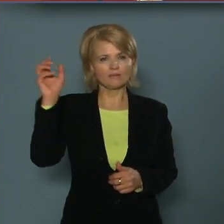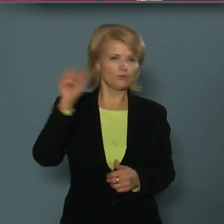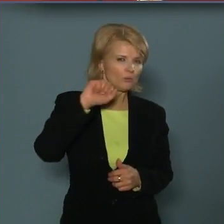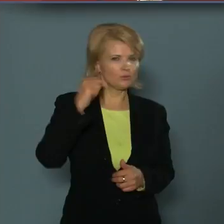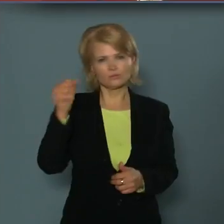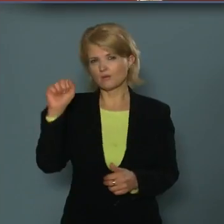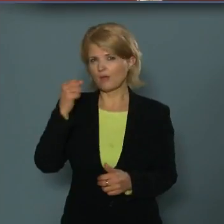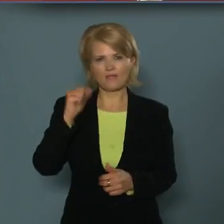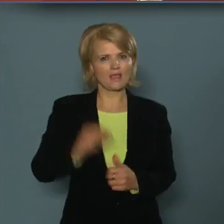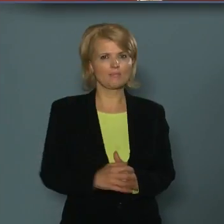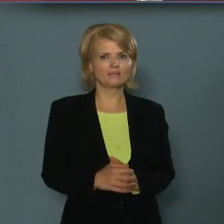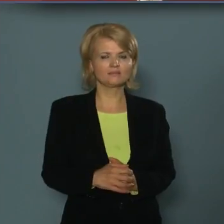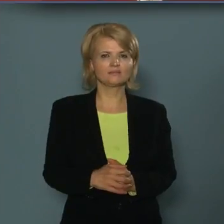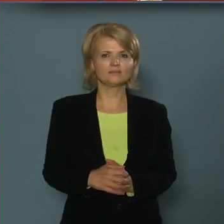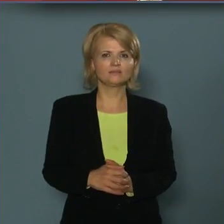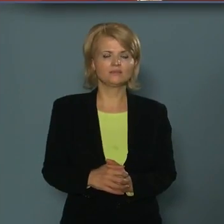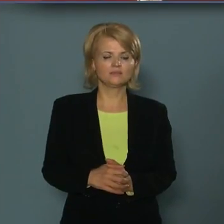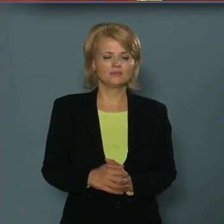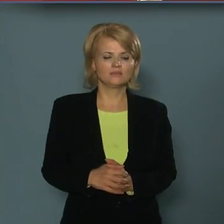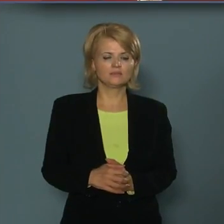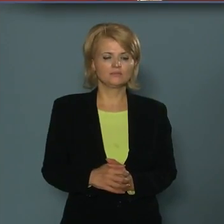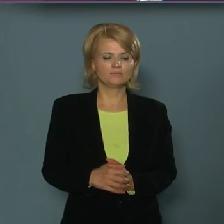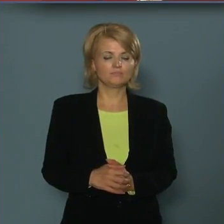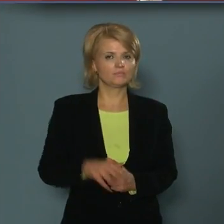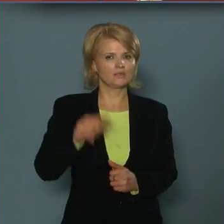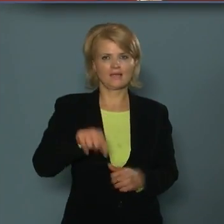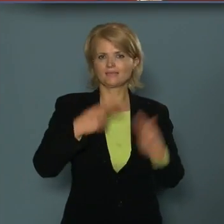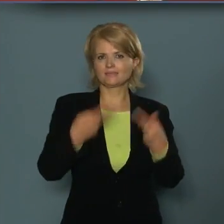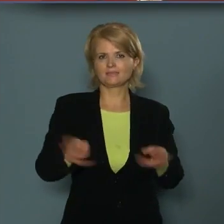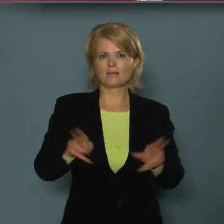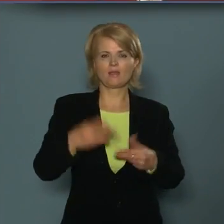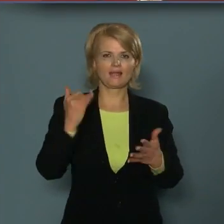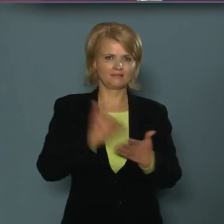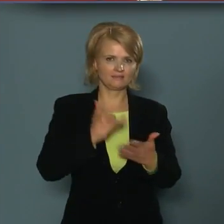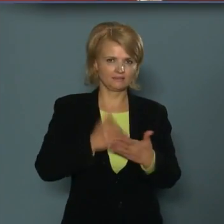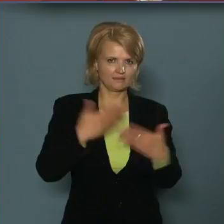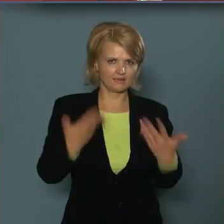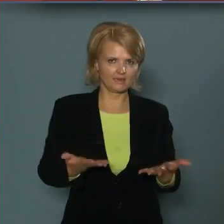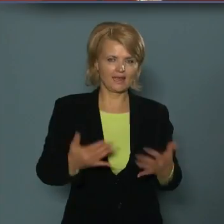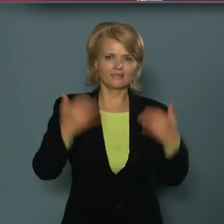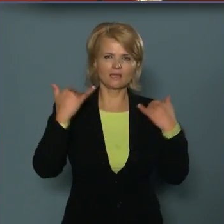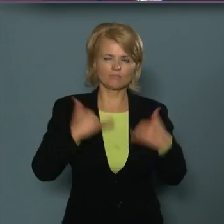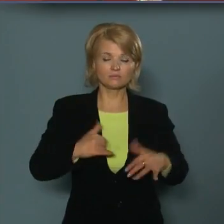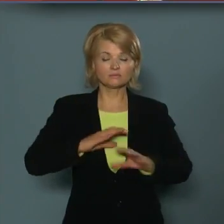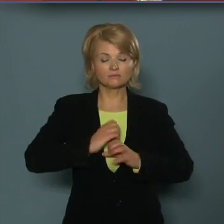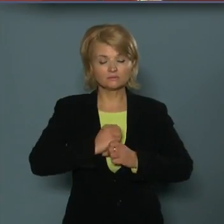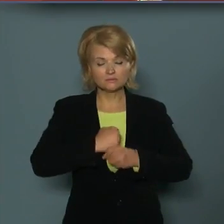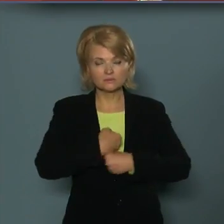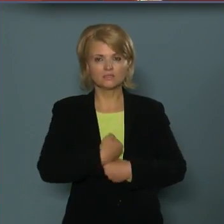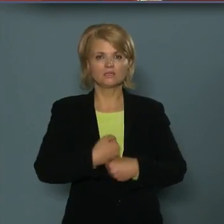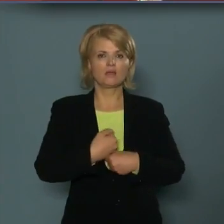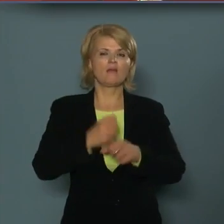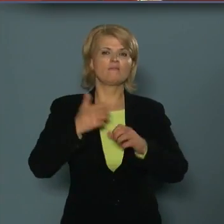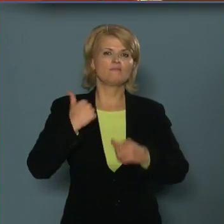rázom őszülő fejemet. Ez nem lehet igaz, e mély, marom fájó